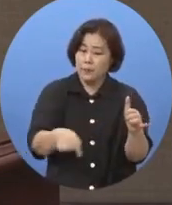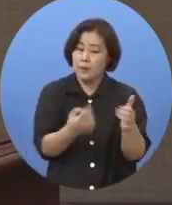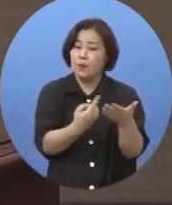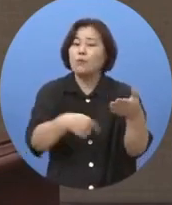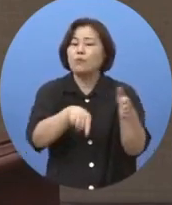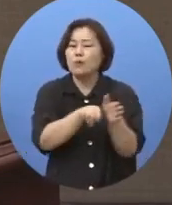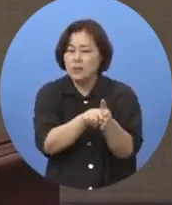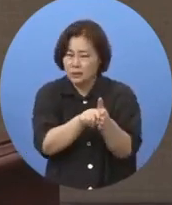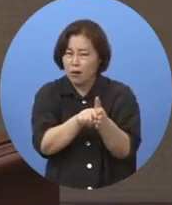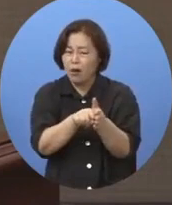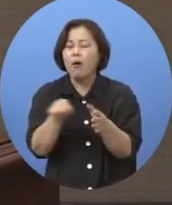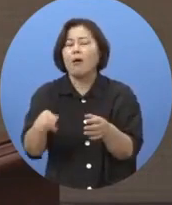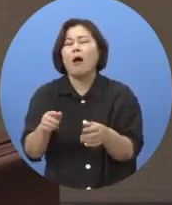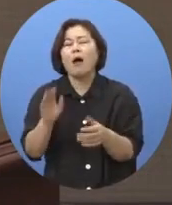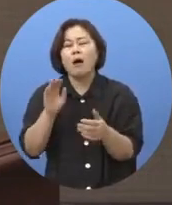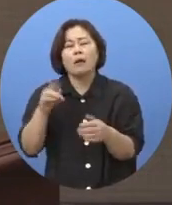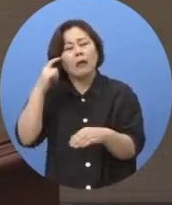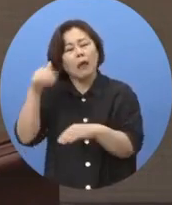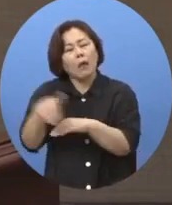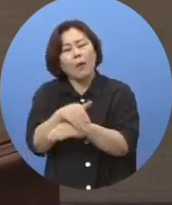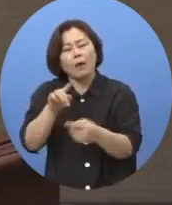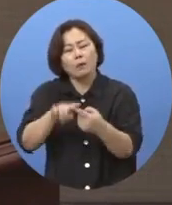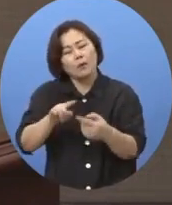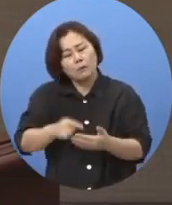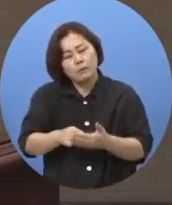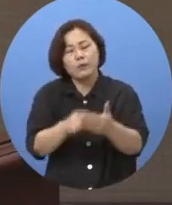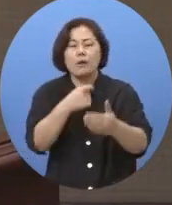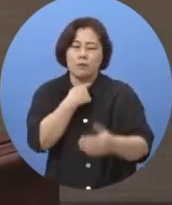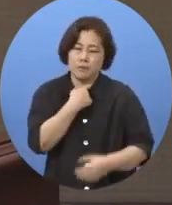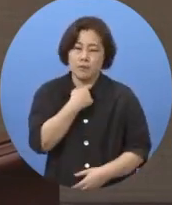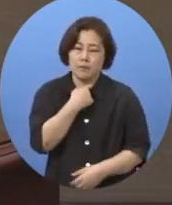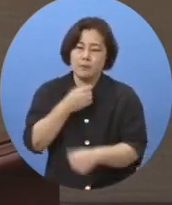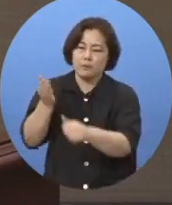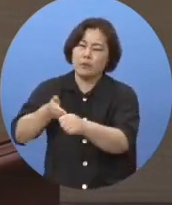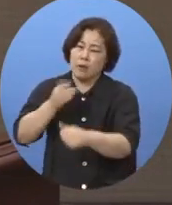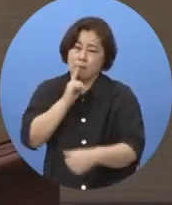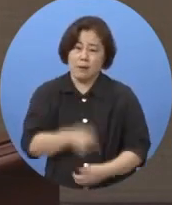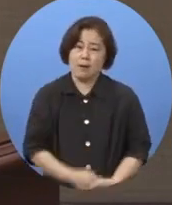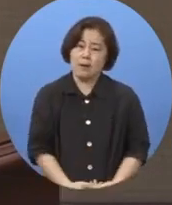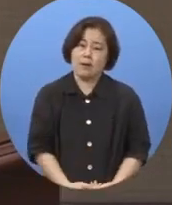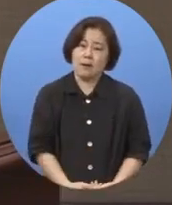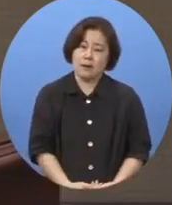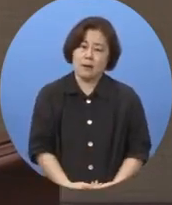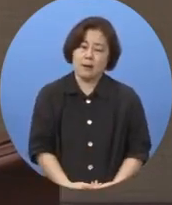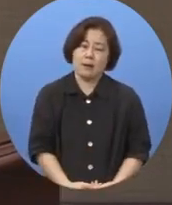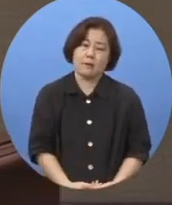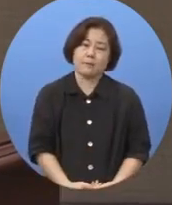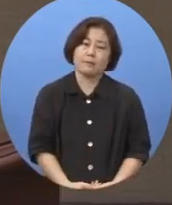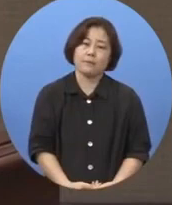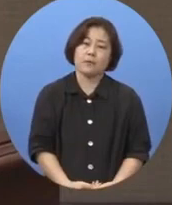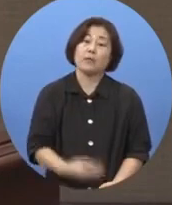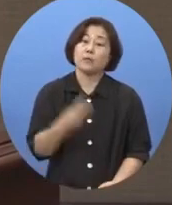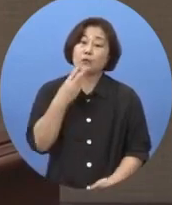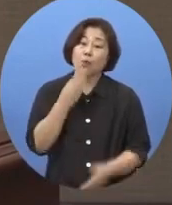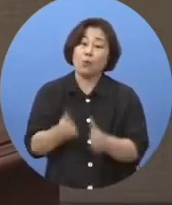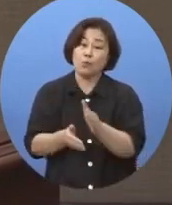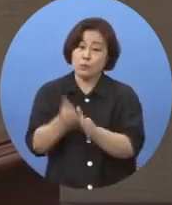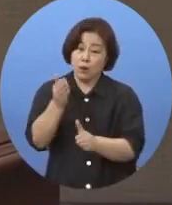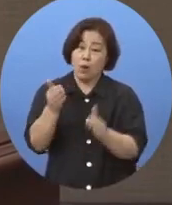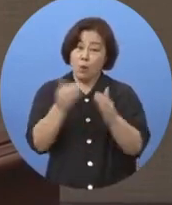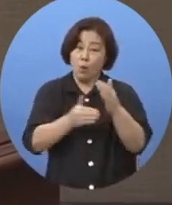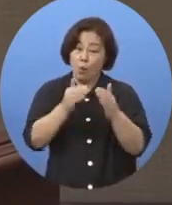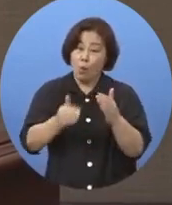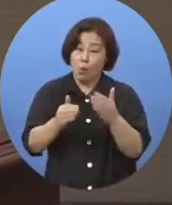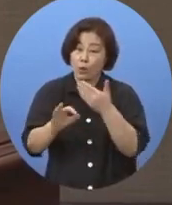사업을 계획대로 추진해 주실 것을 간곡하게 요청하는 바입니다 아무쪼록 서울시 공공입대